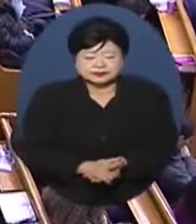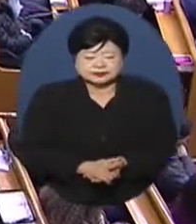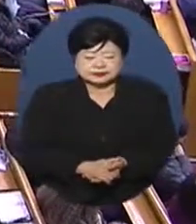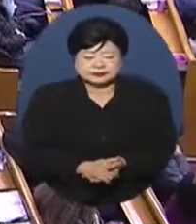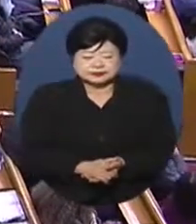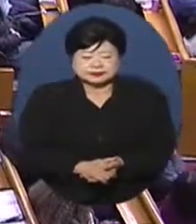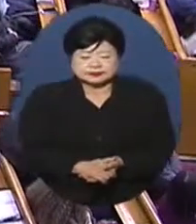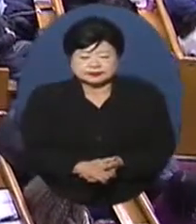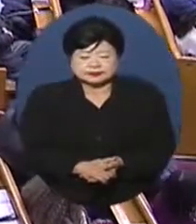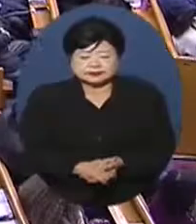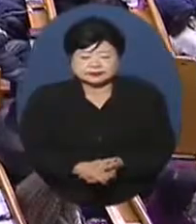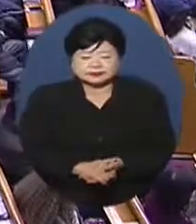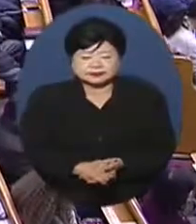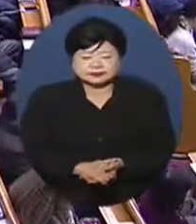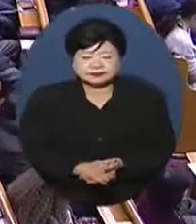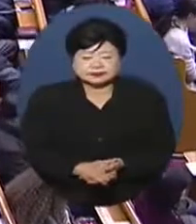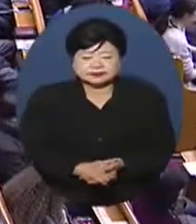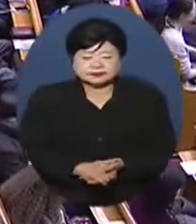예